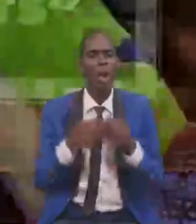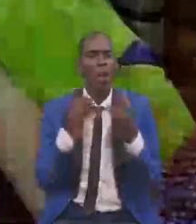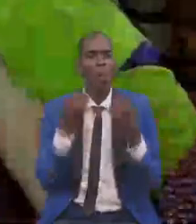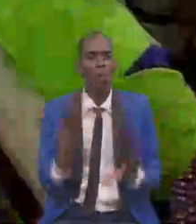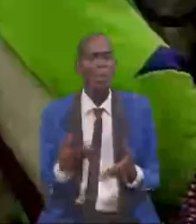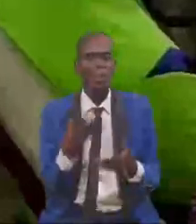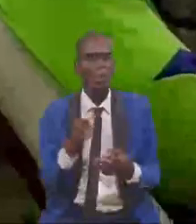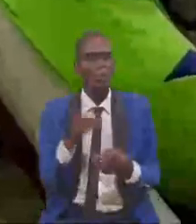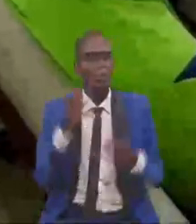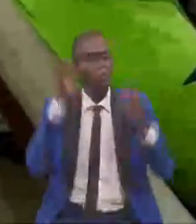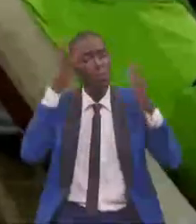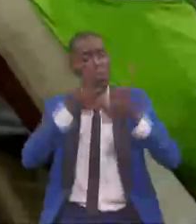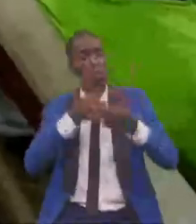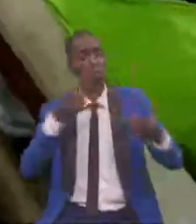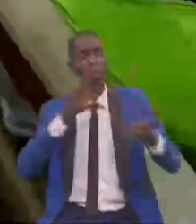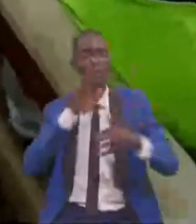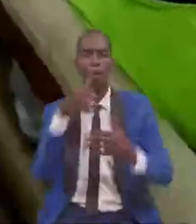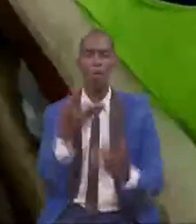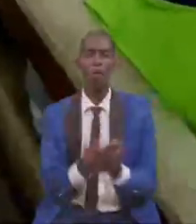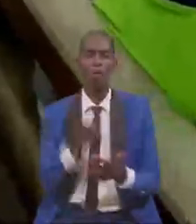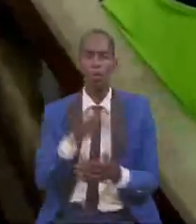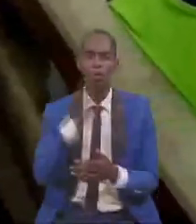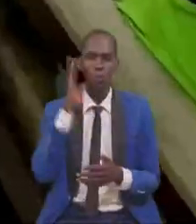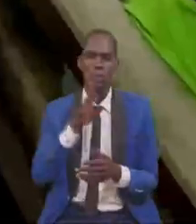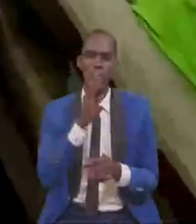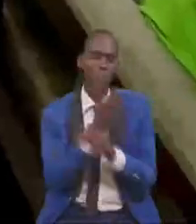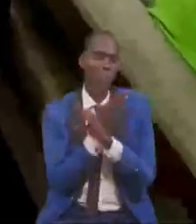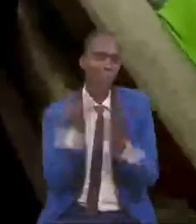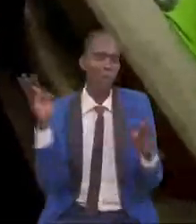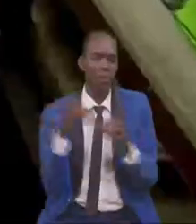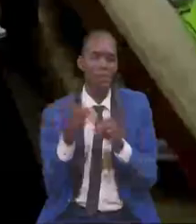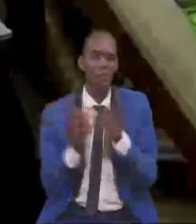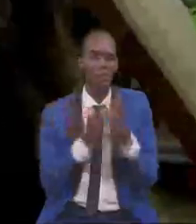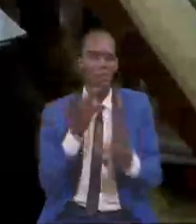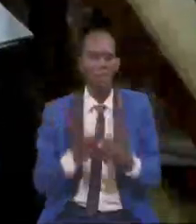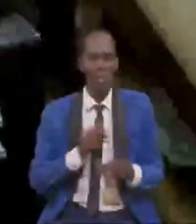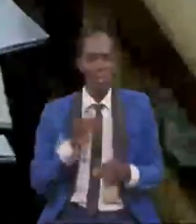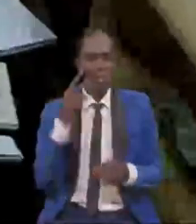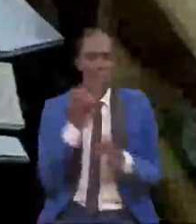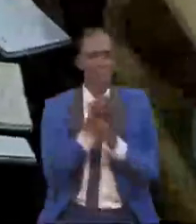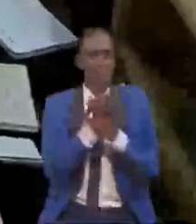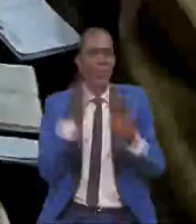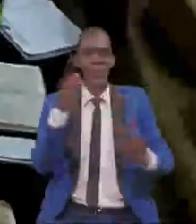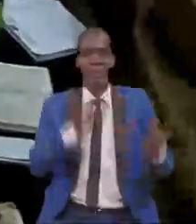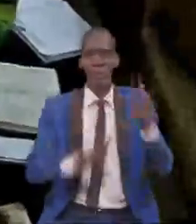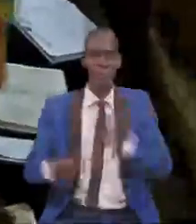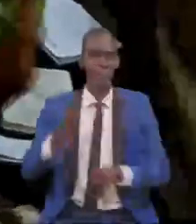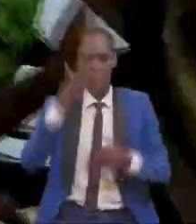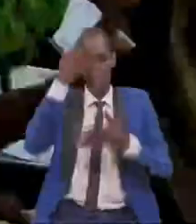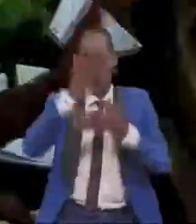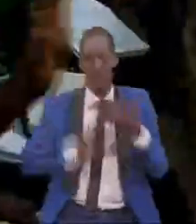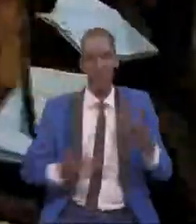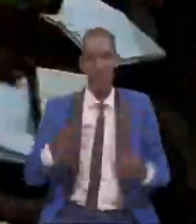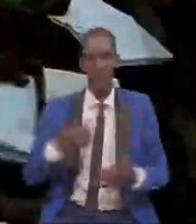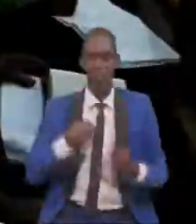enflammés du malin qu'il va éteindre? Vous allez éteindre tout. Vous serez affranchis. Je vois des gens affranchis devant moi ce jour.